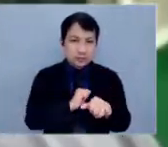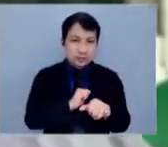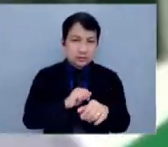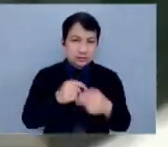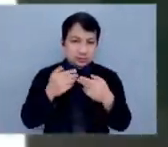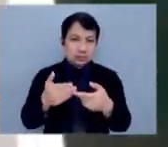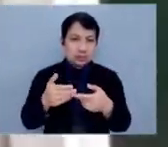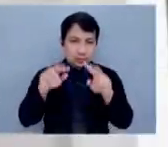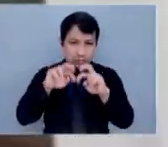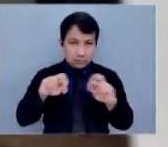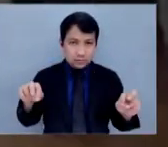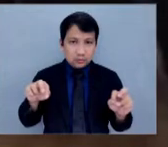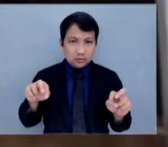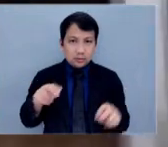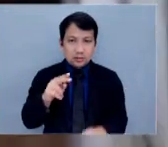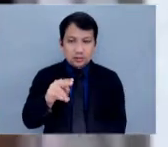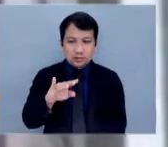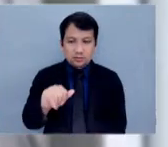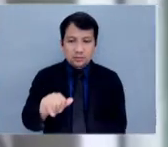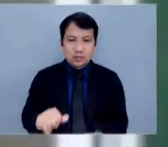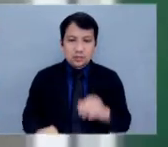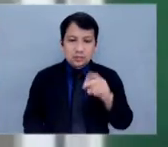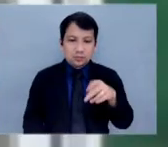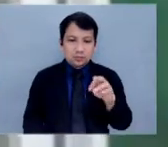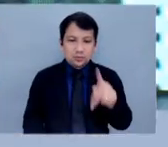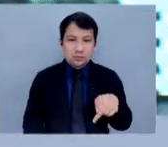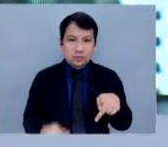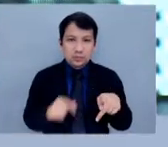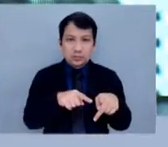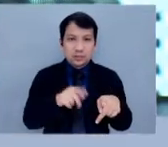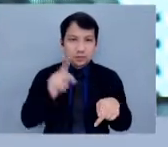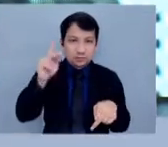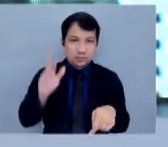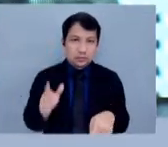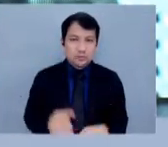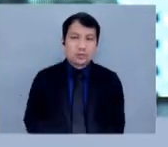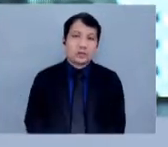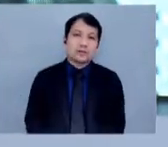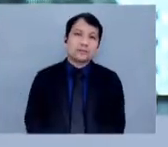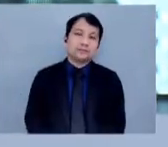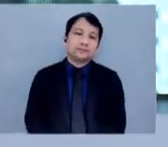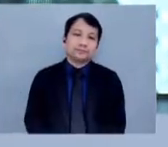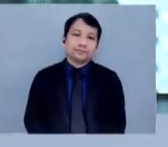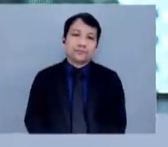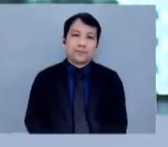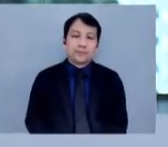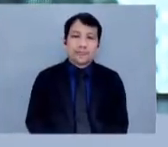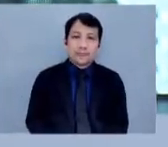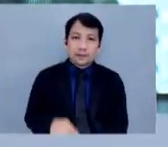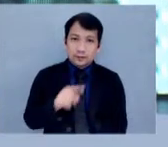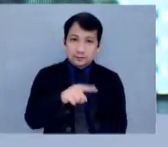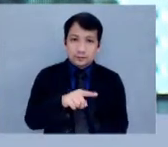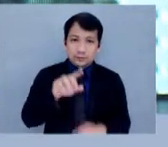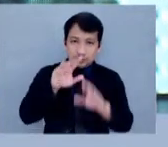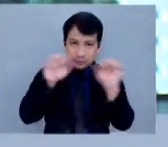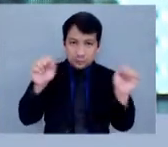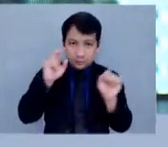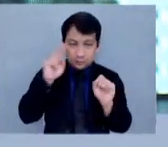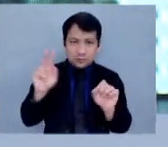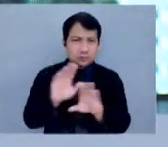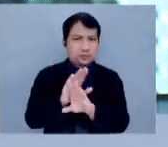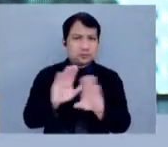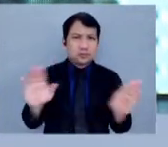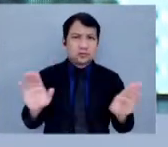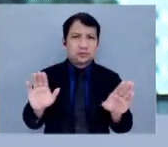paghahanap ng NBI at PNP sa pastor. Giniit ng Administrasyong Marcos na hindi tayo naghahanap